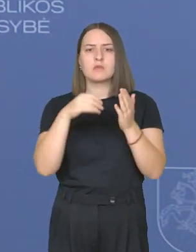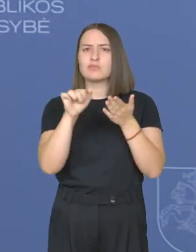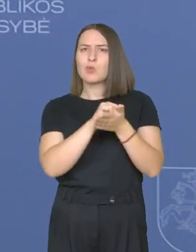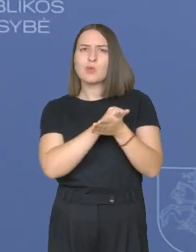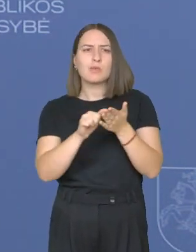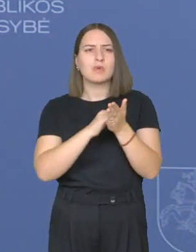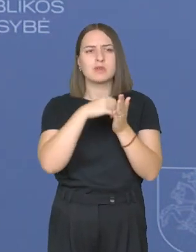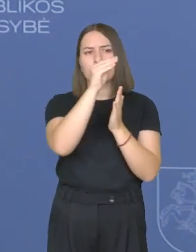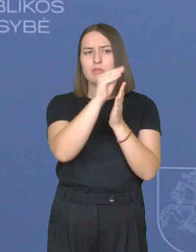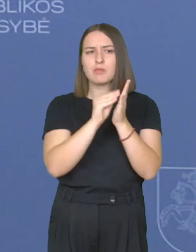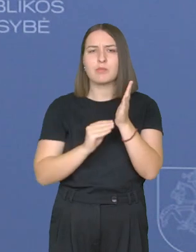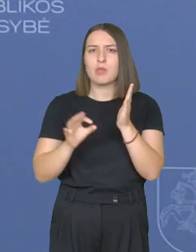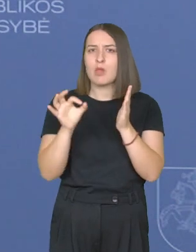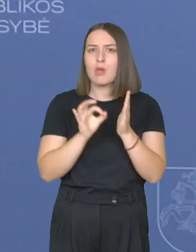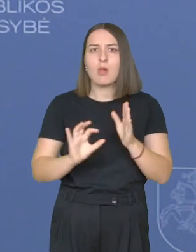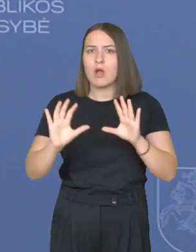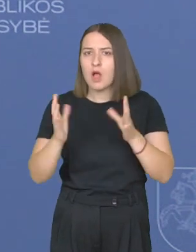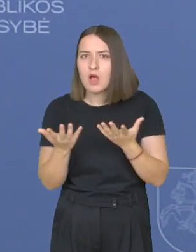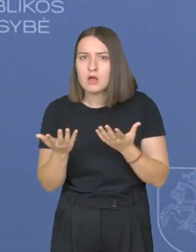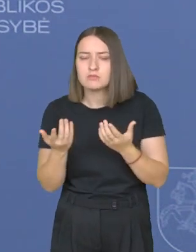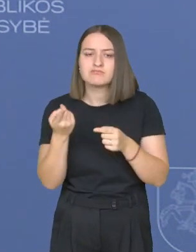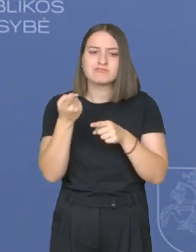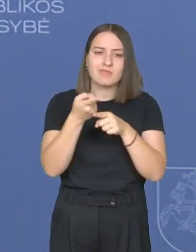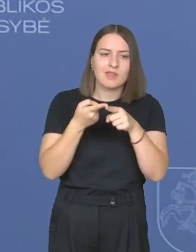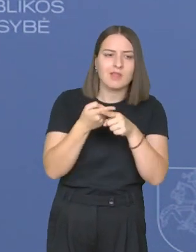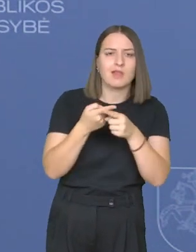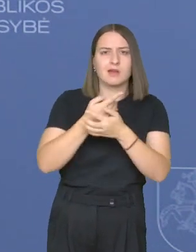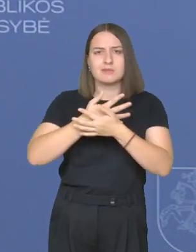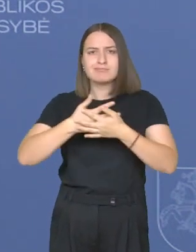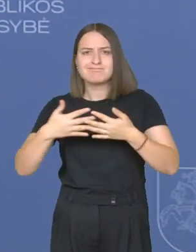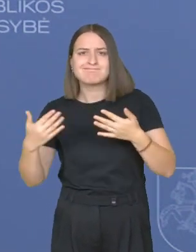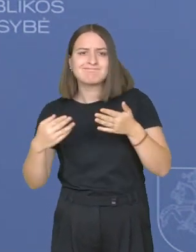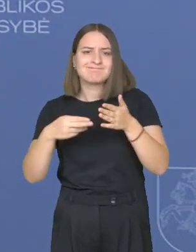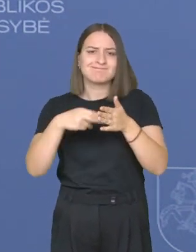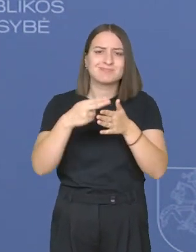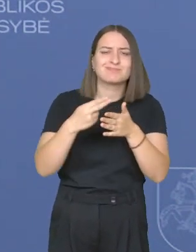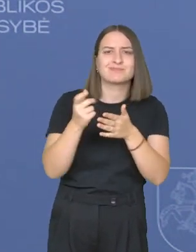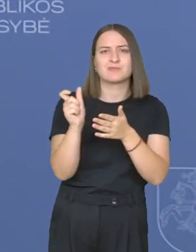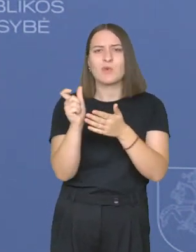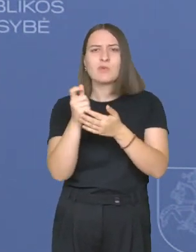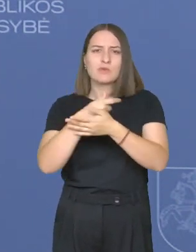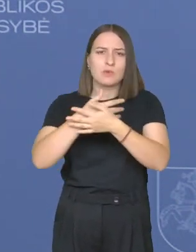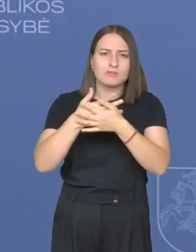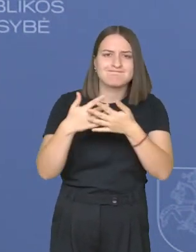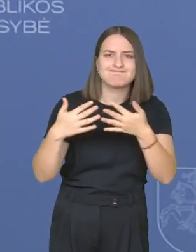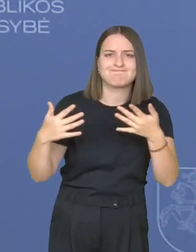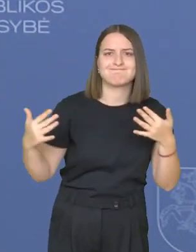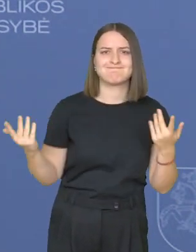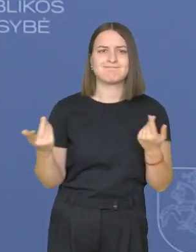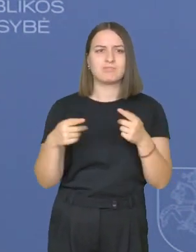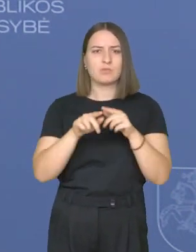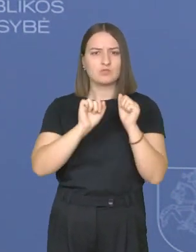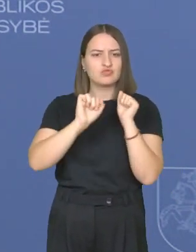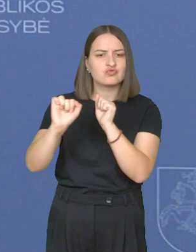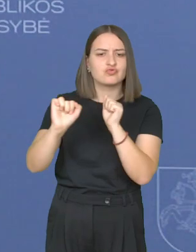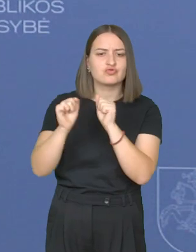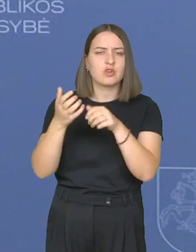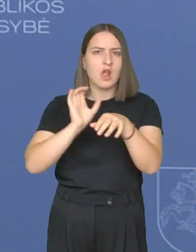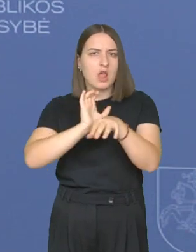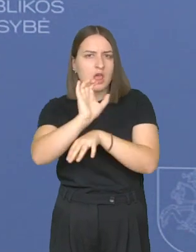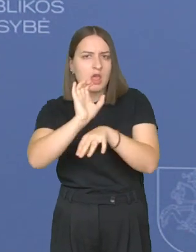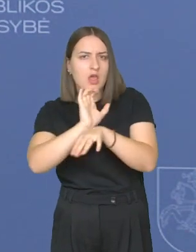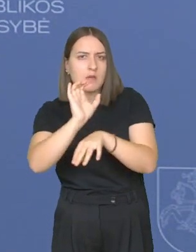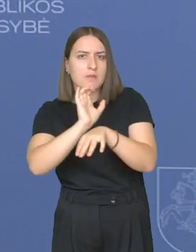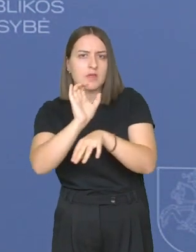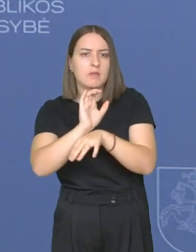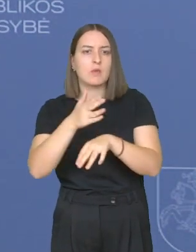lietuvos gynybos pramonės paj ų stiprinimo daugiausiai dėmesio skiriant vidutinio kalibro šaudmenų gamybos vystymui ir tiekimui